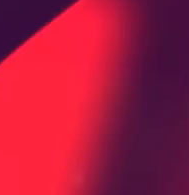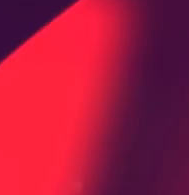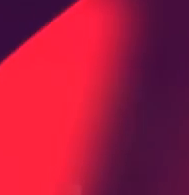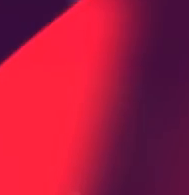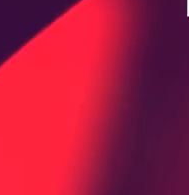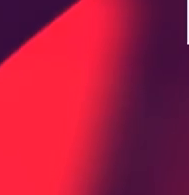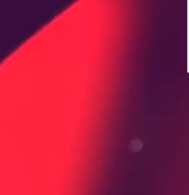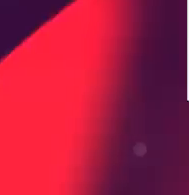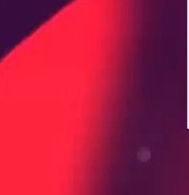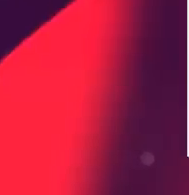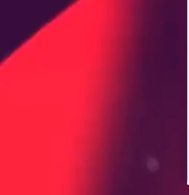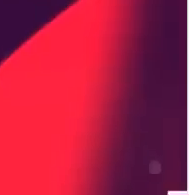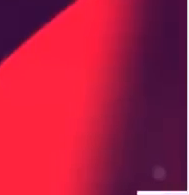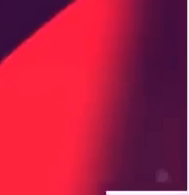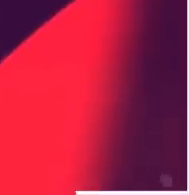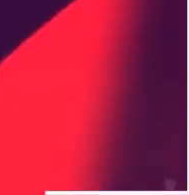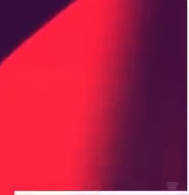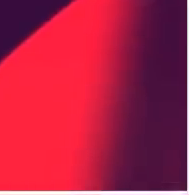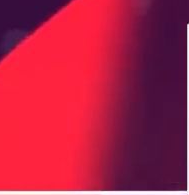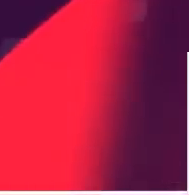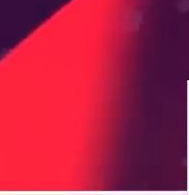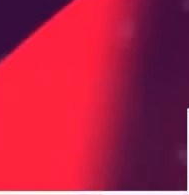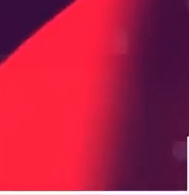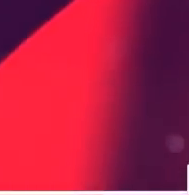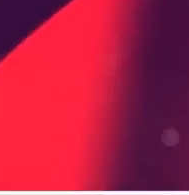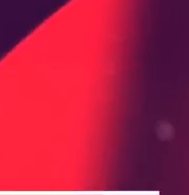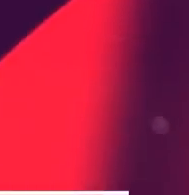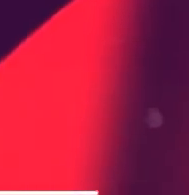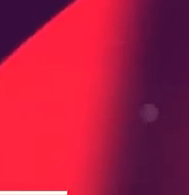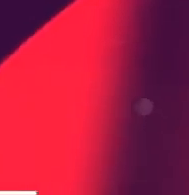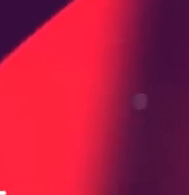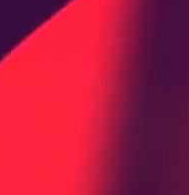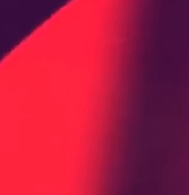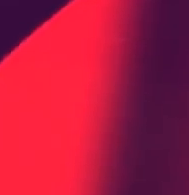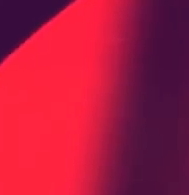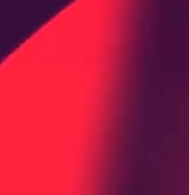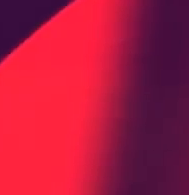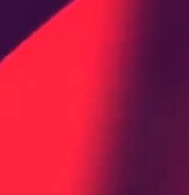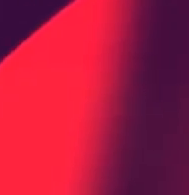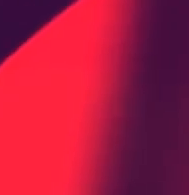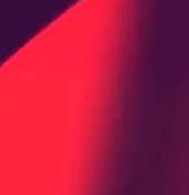දිනපතා අලුත් වීඩියෝ සහ ප්‍රවෘත්ති නැරඹීමට ඉහත බටන් එක ක්ලික් කර සියත TV subscribe කරන්න.